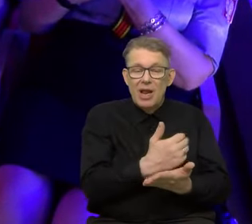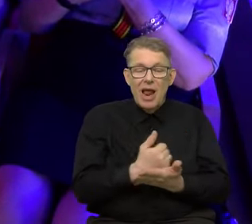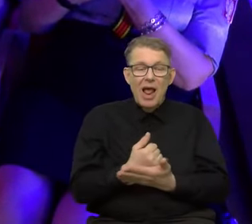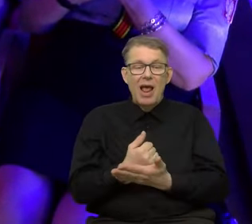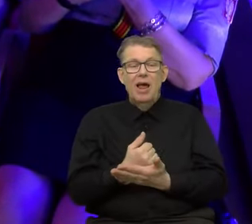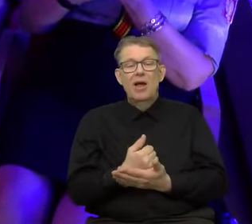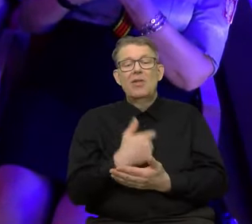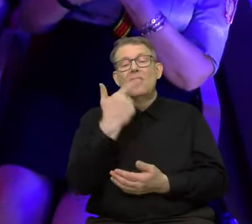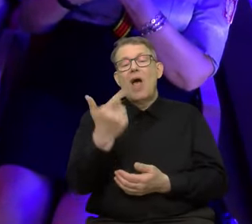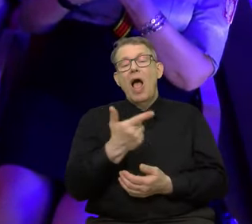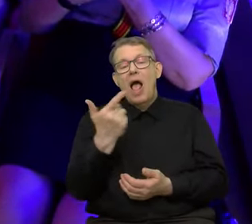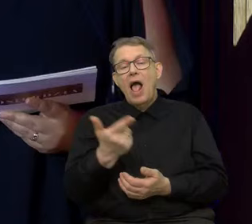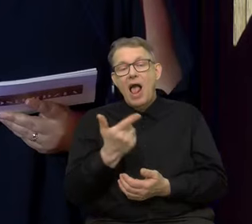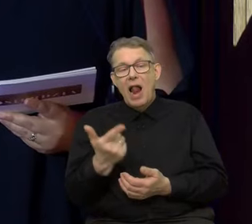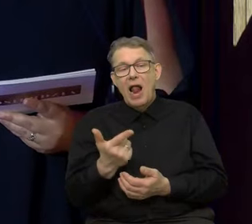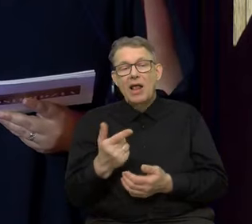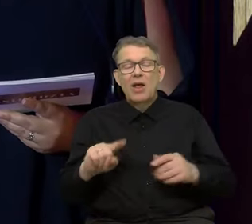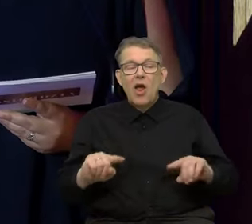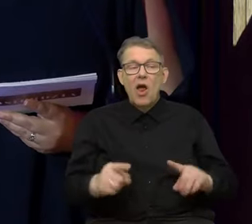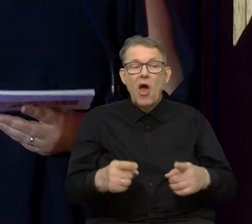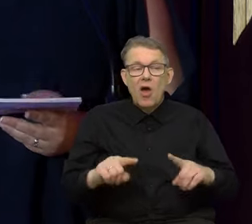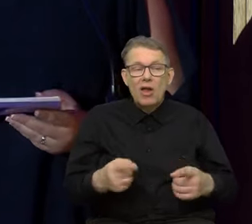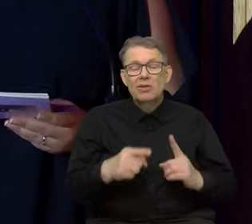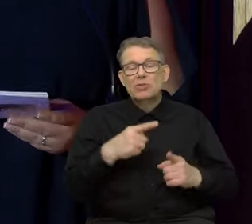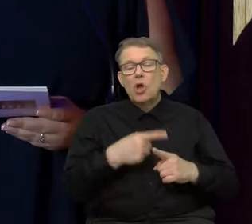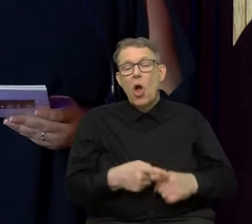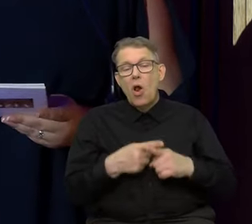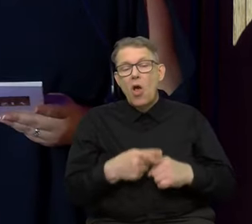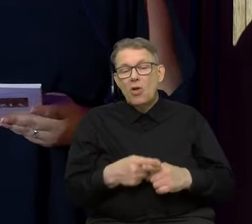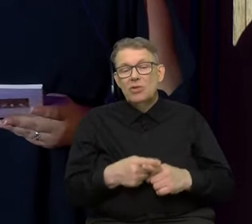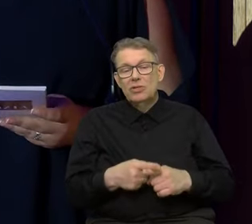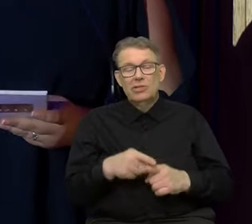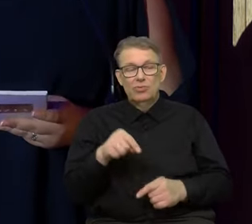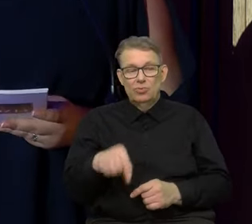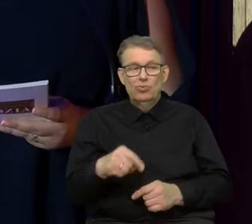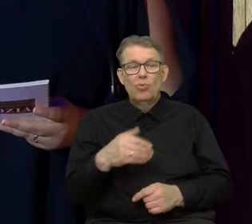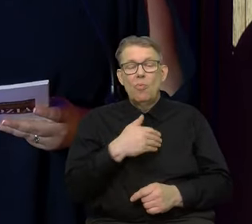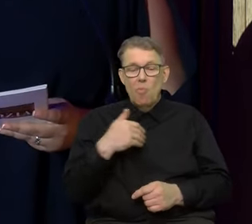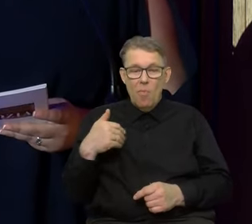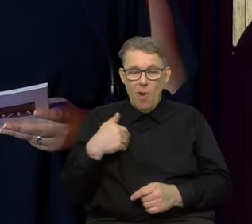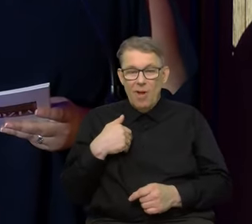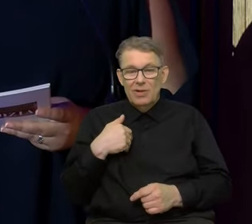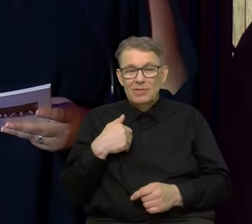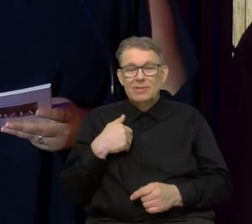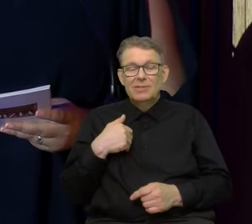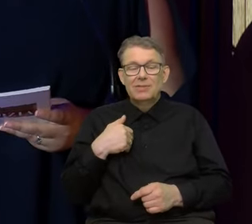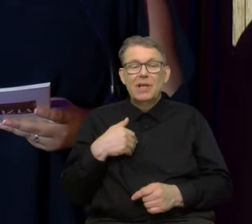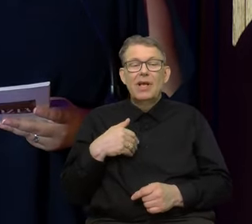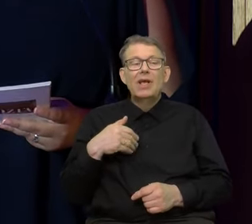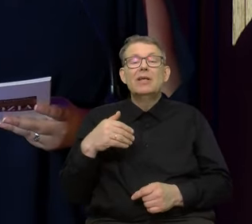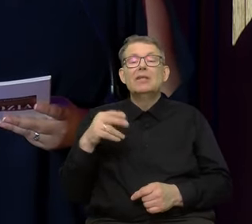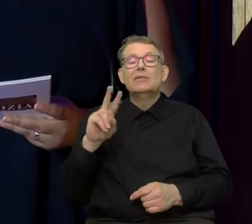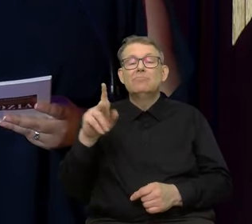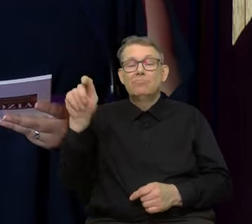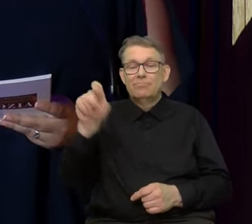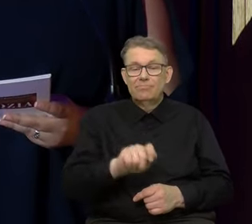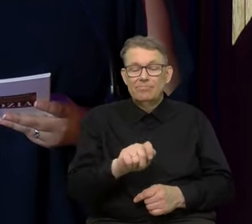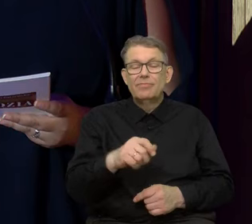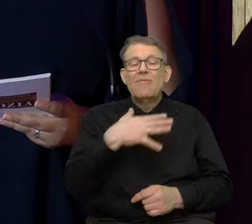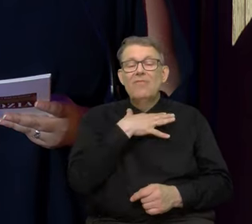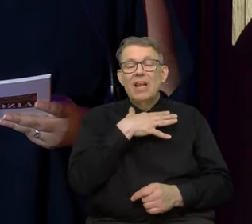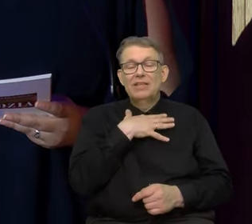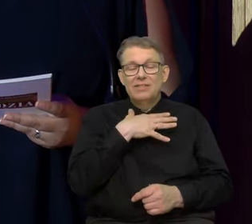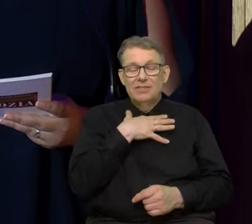2 lat harcerze pomagają w organizacji kolonii w Polsce dla Polaków na Wileńszczyźnie.